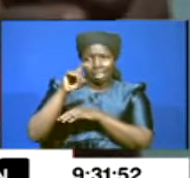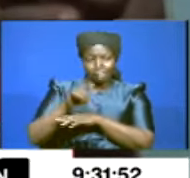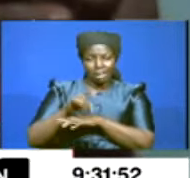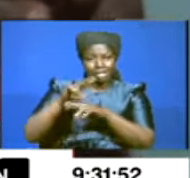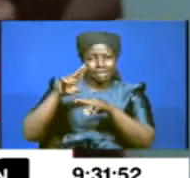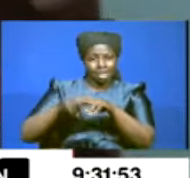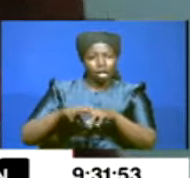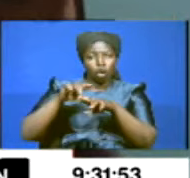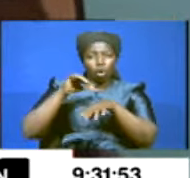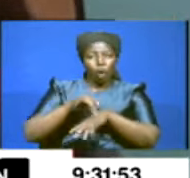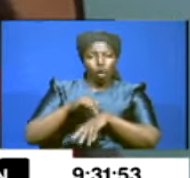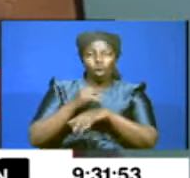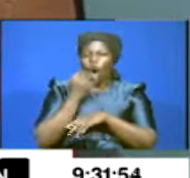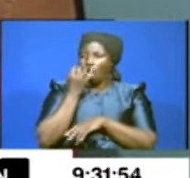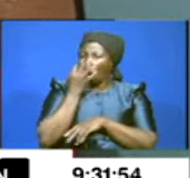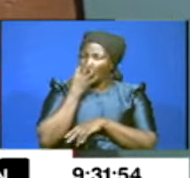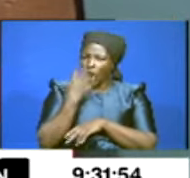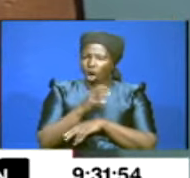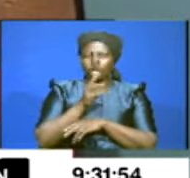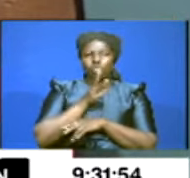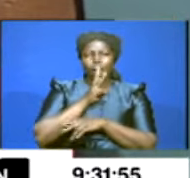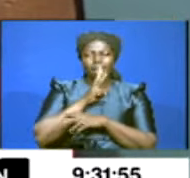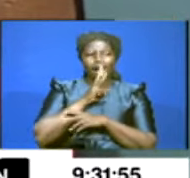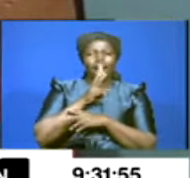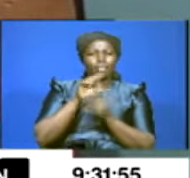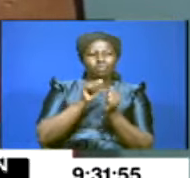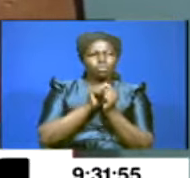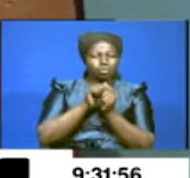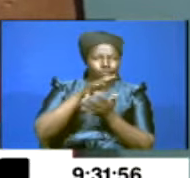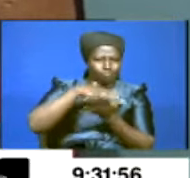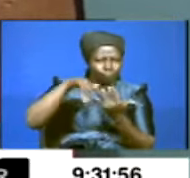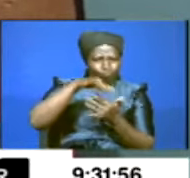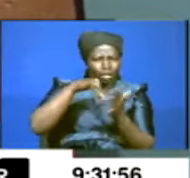asubuhi na jioni.